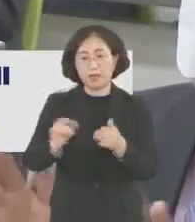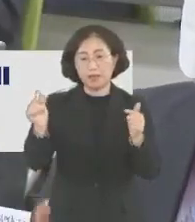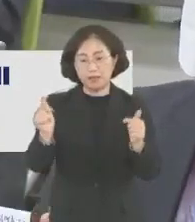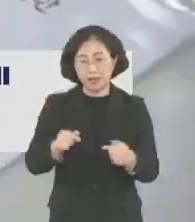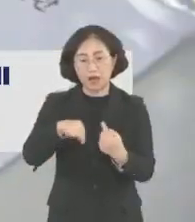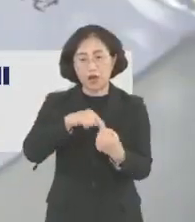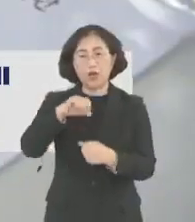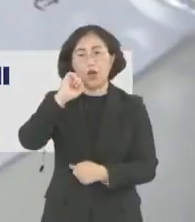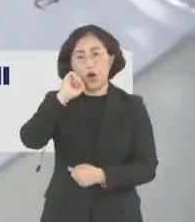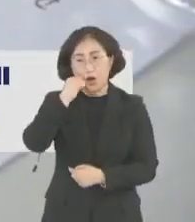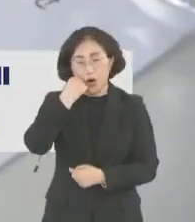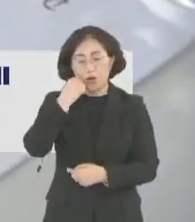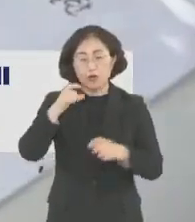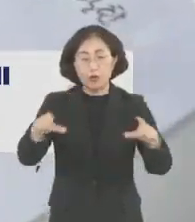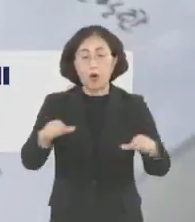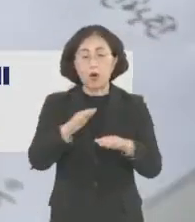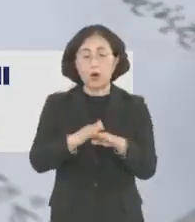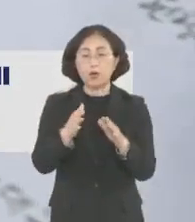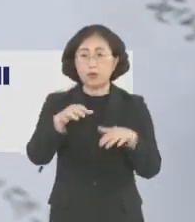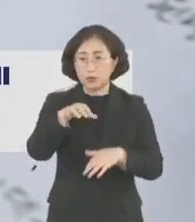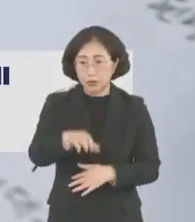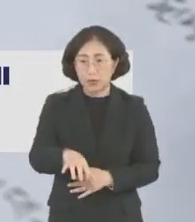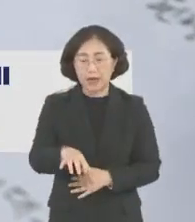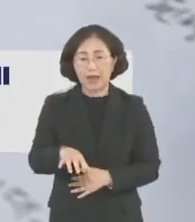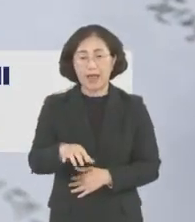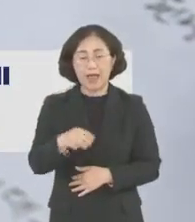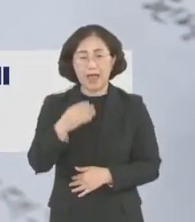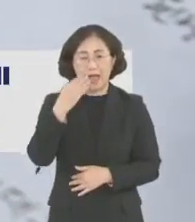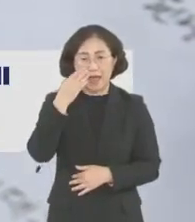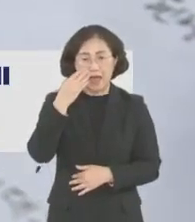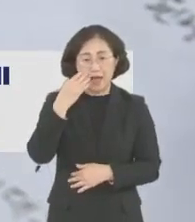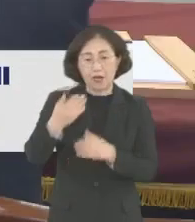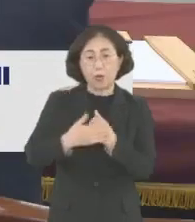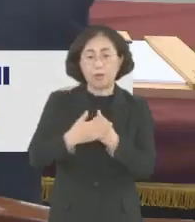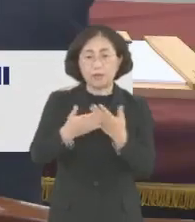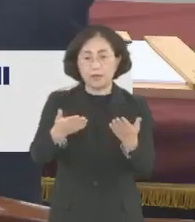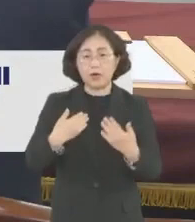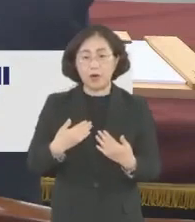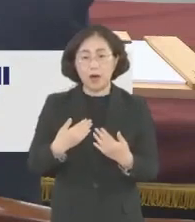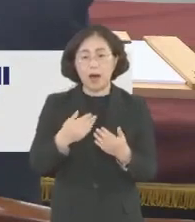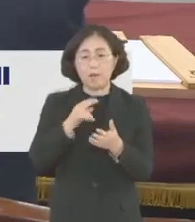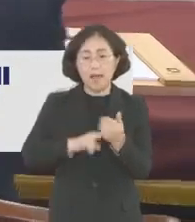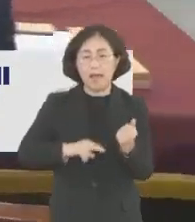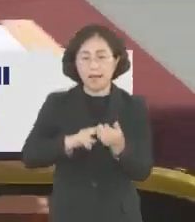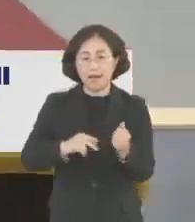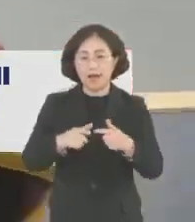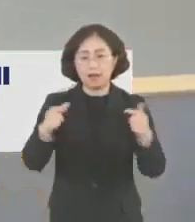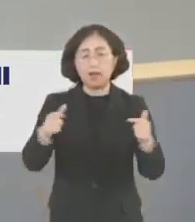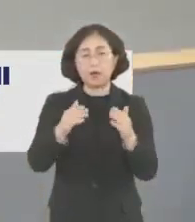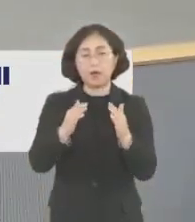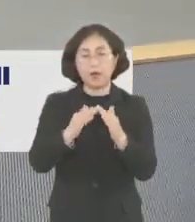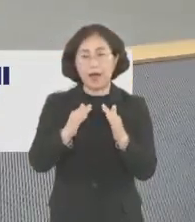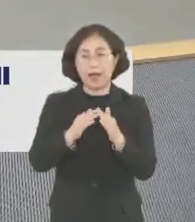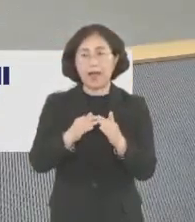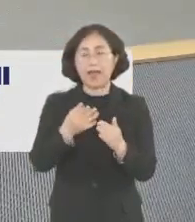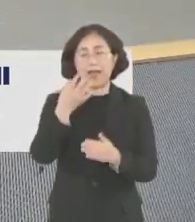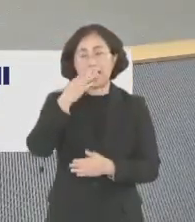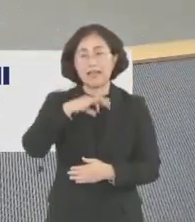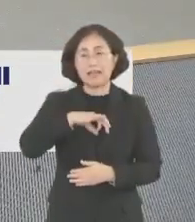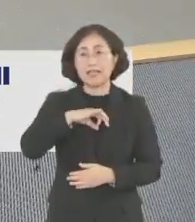증가로 힘든 시기를 보내는 농촌의 활력을 불어넣어 달라며 팔로 확대로 농가 소득에 큰 도움이 될 것이라고